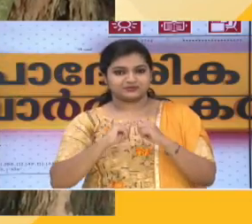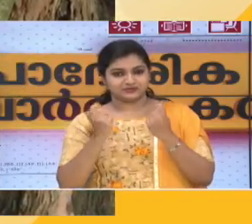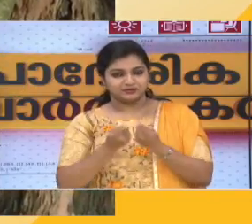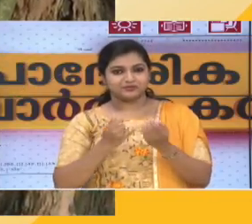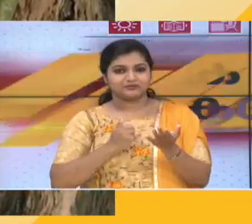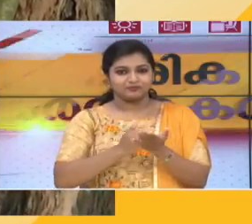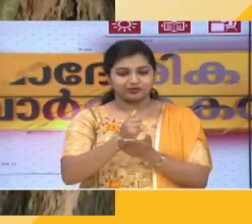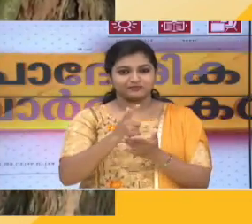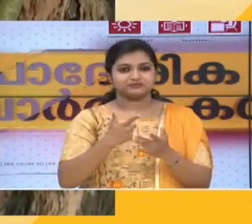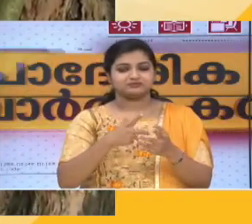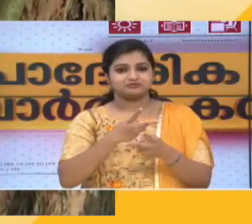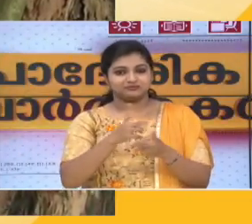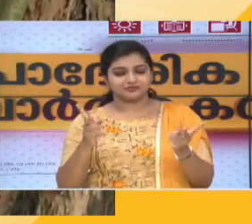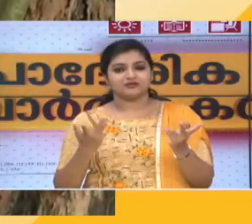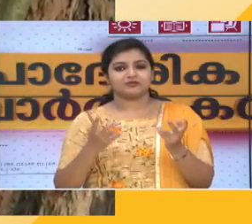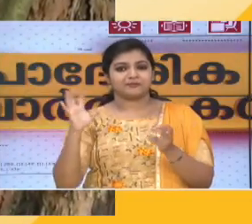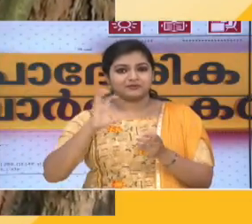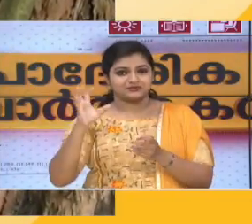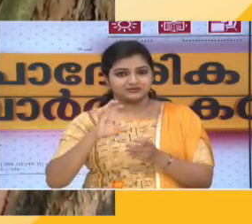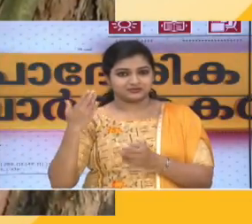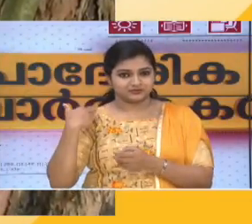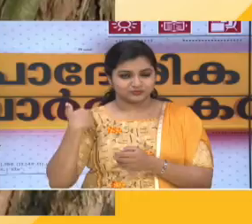പാടശേഖര സമിതികളുടെ, പഞ്ചായത്ത് അധികൃതരുടെ,